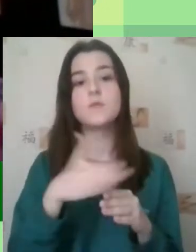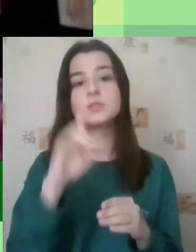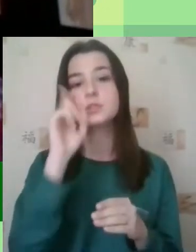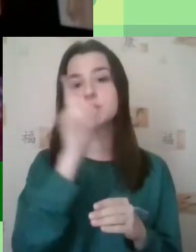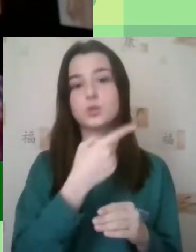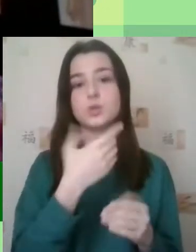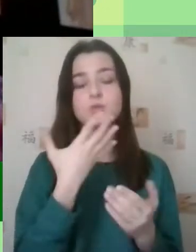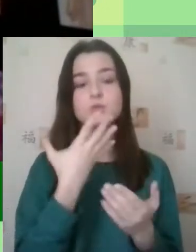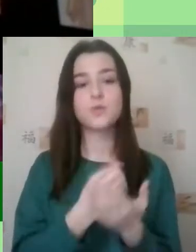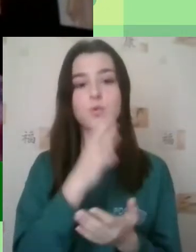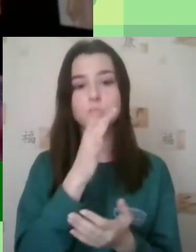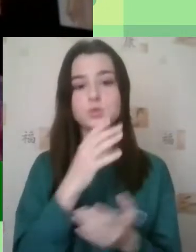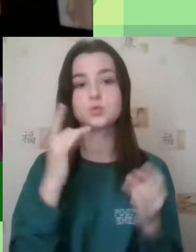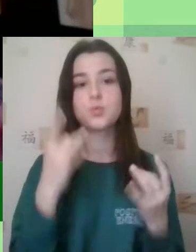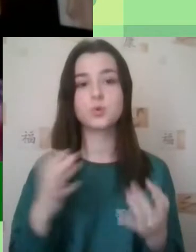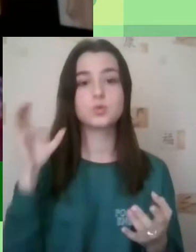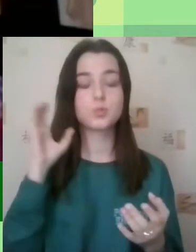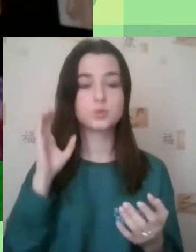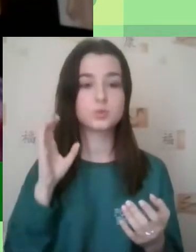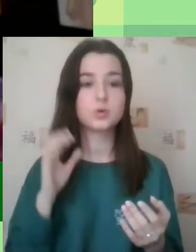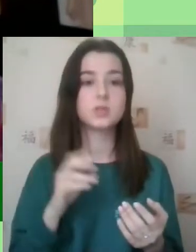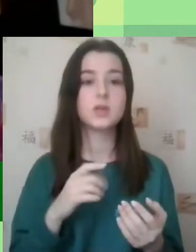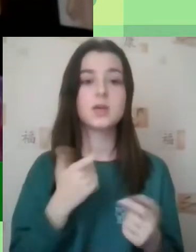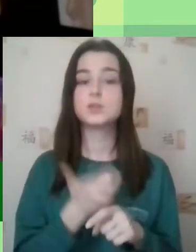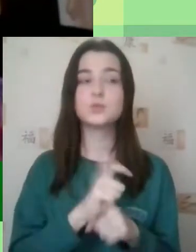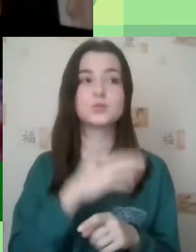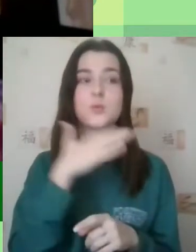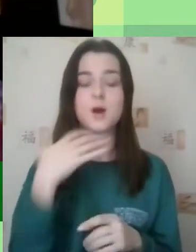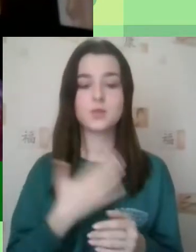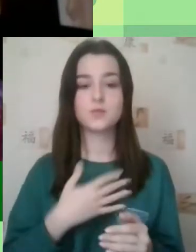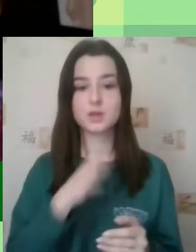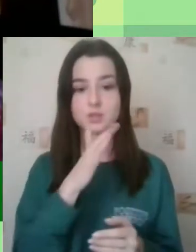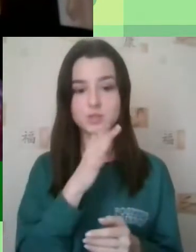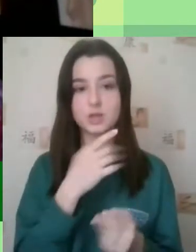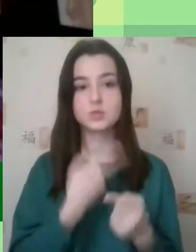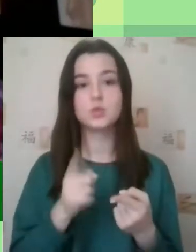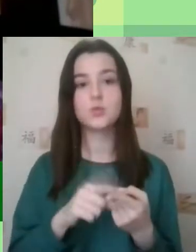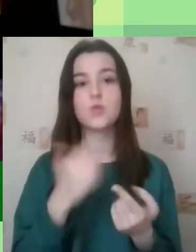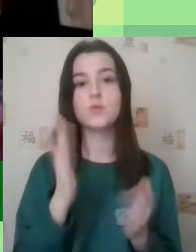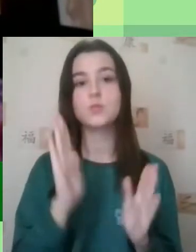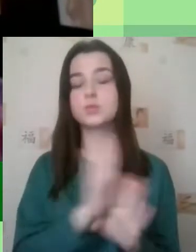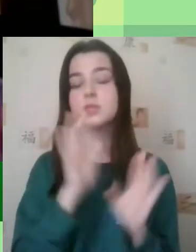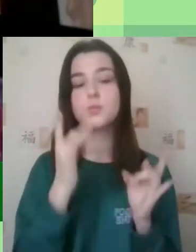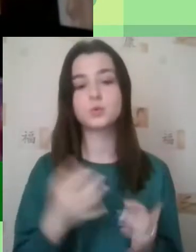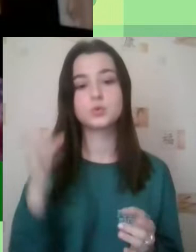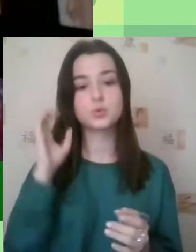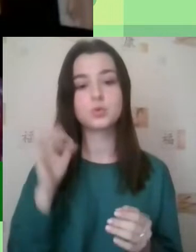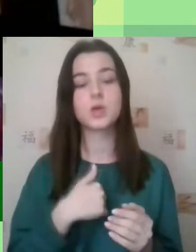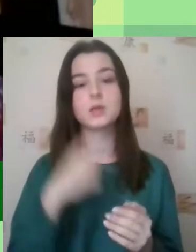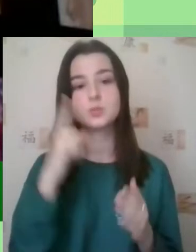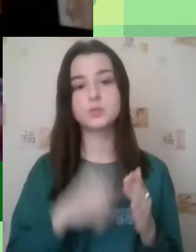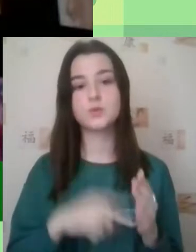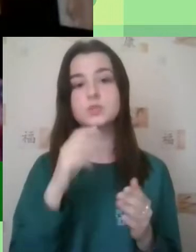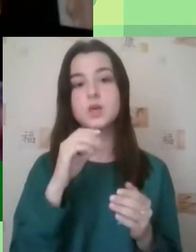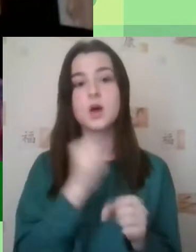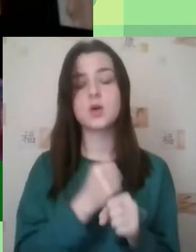щоб просто послухати, ну, принаймні, на мою думку, це дуже багато в наш час, тому ви будете не тільки мене слухати, але я і сподіваюся